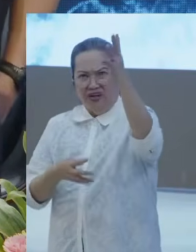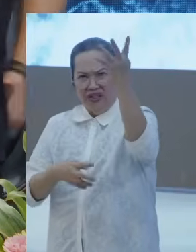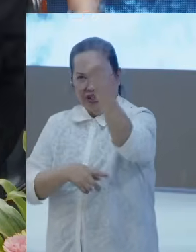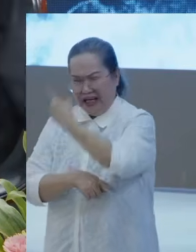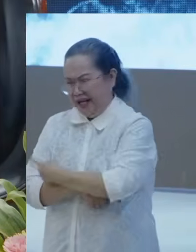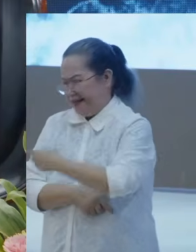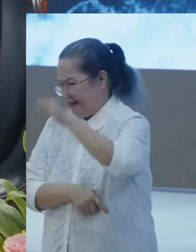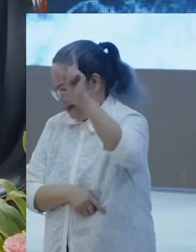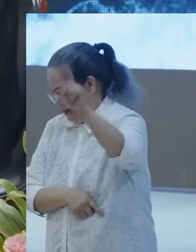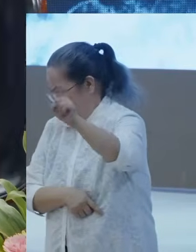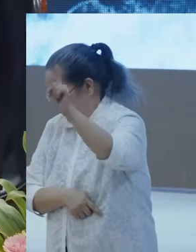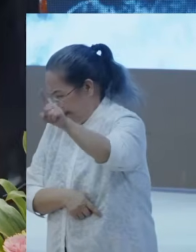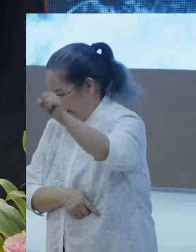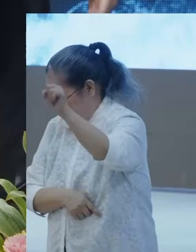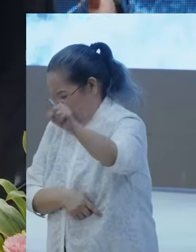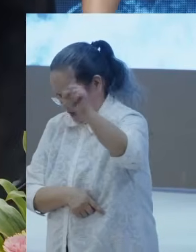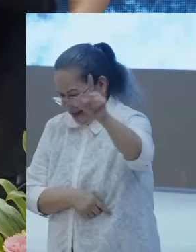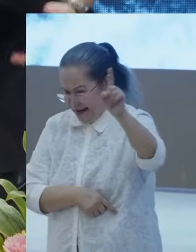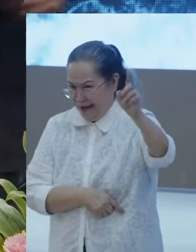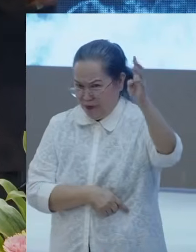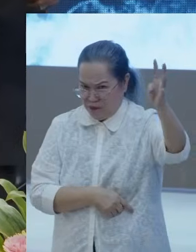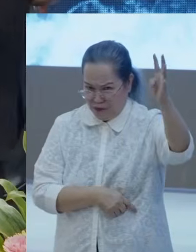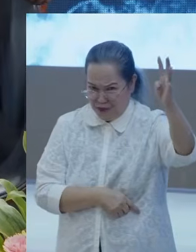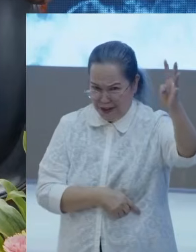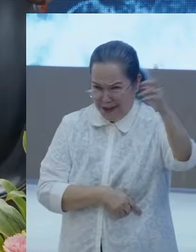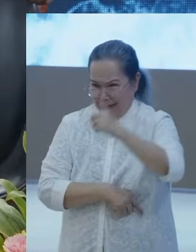na lang, 40 days.